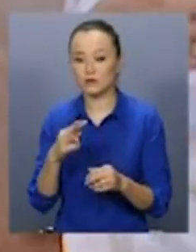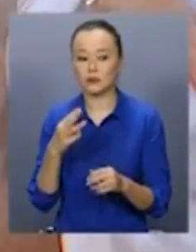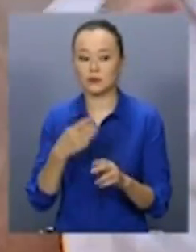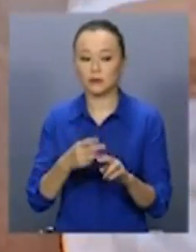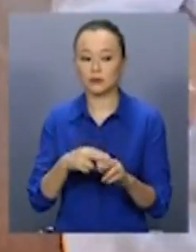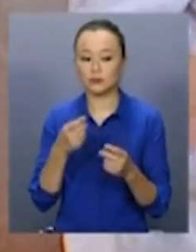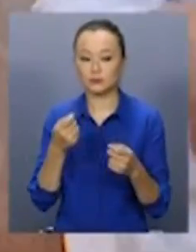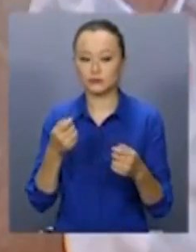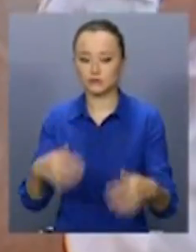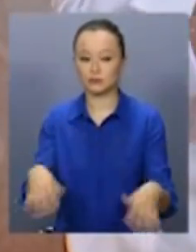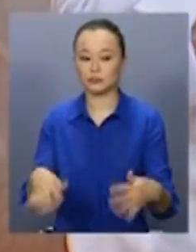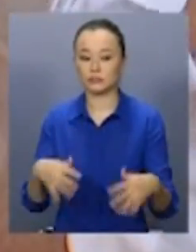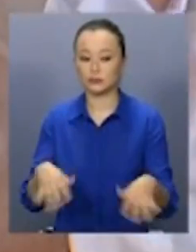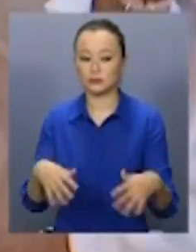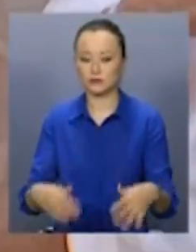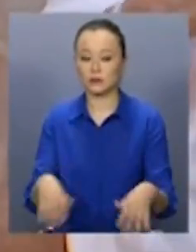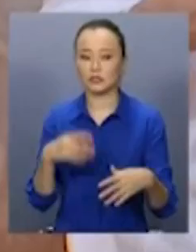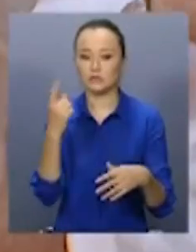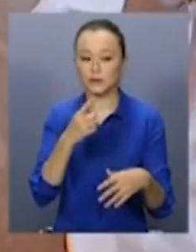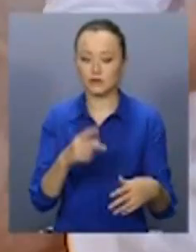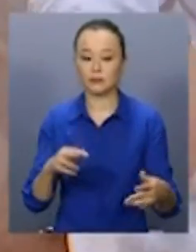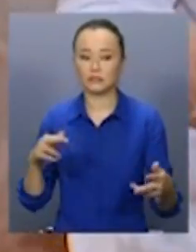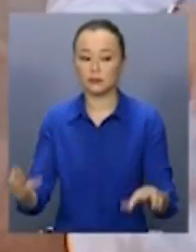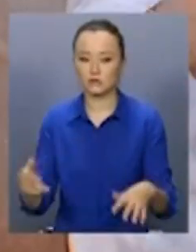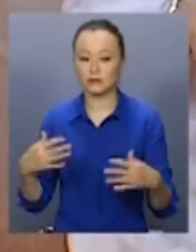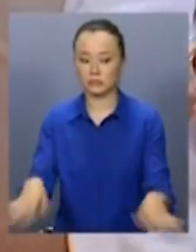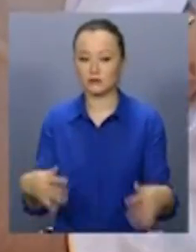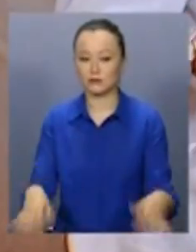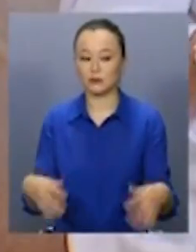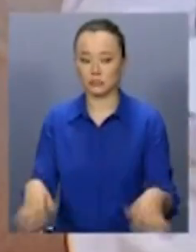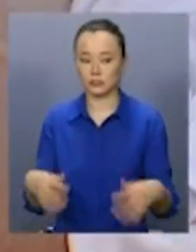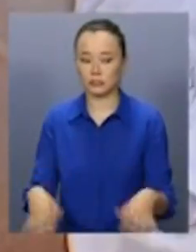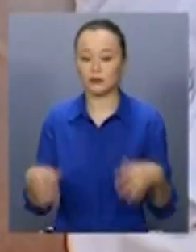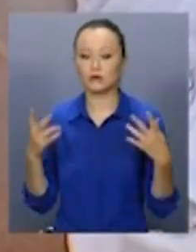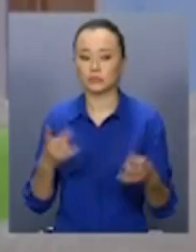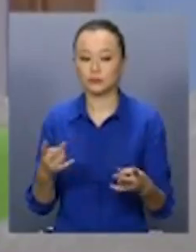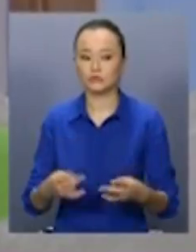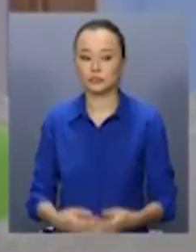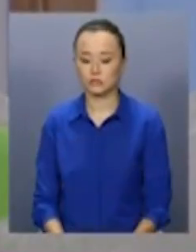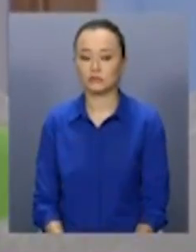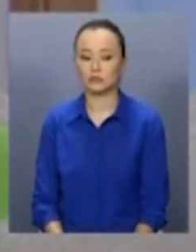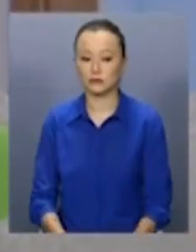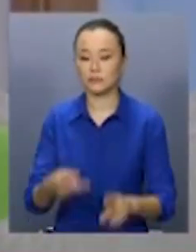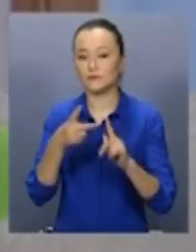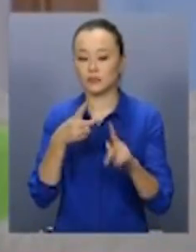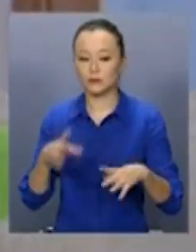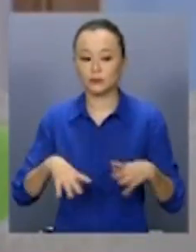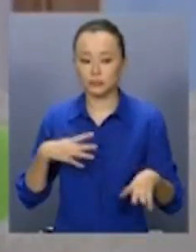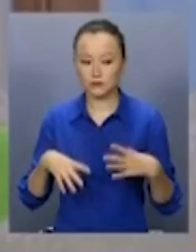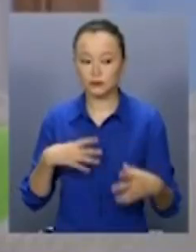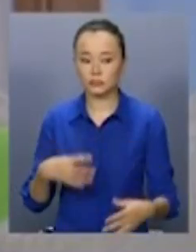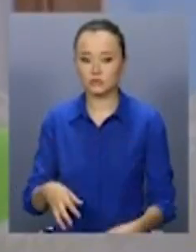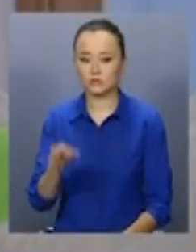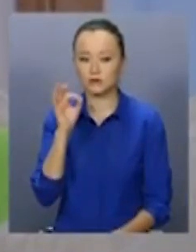кішкене демаласыз. Бірінші жаттығудан екінші жаттығуға өтерде қолды былай сілкілеу керек екен. Енді екінші жаттығу мынау керемет